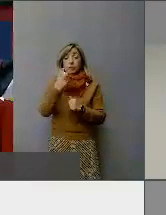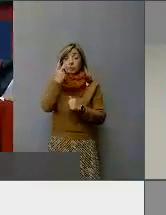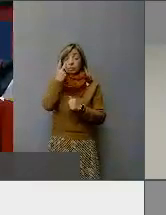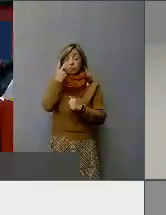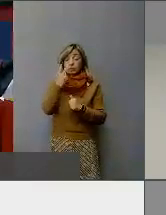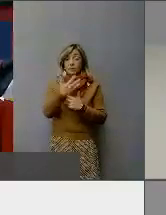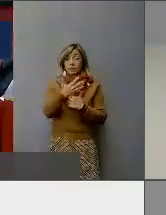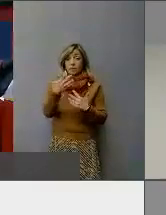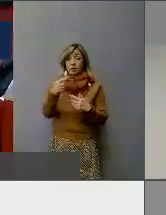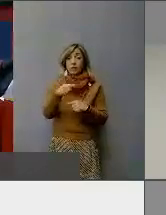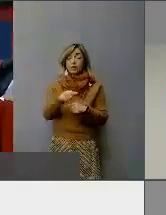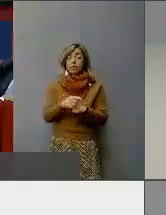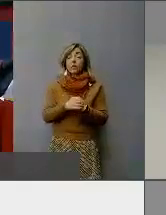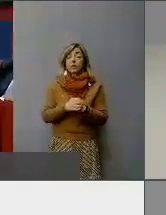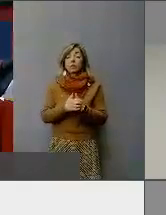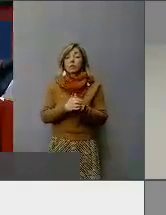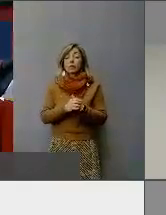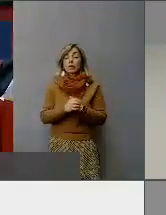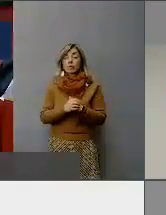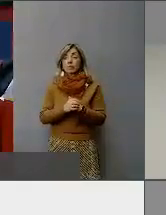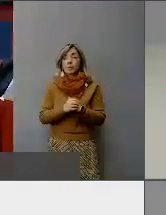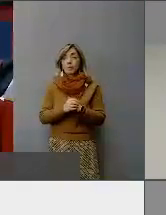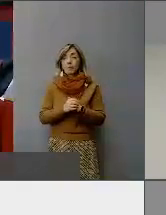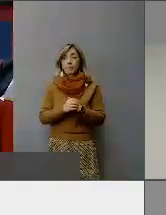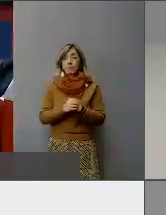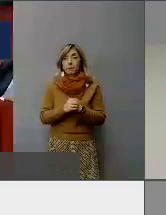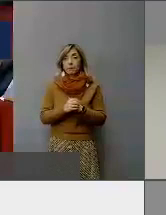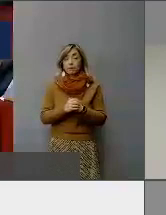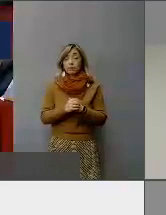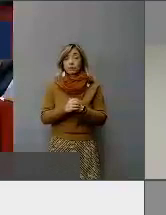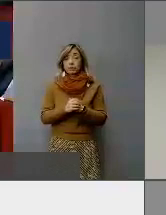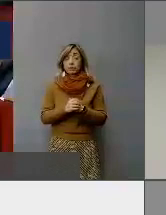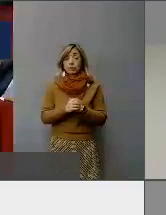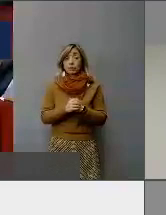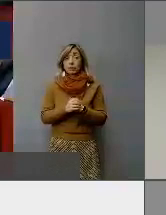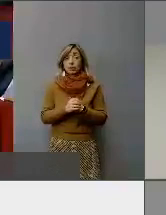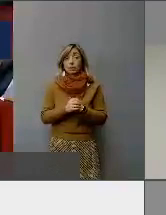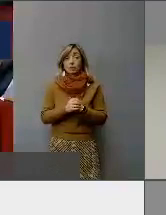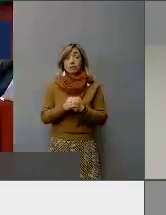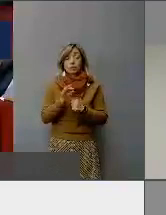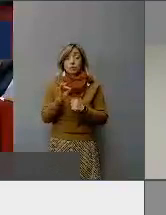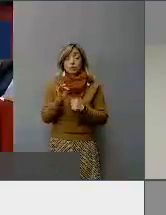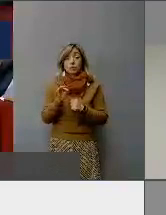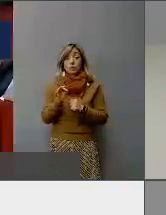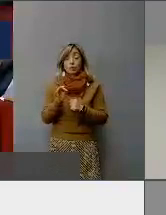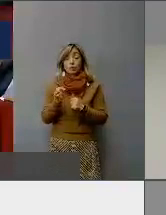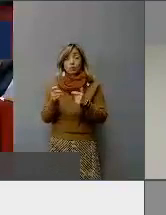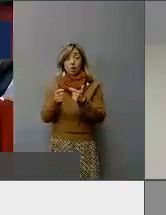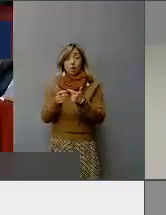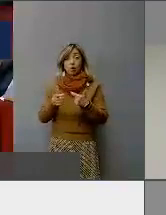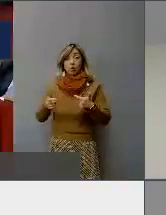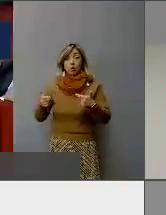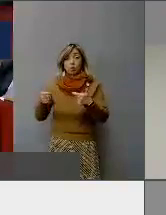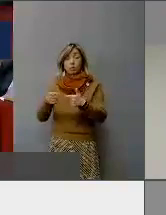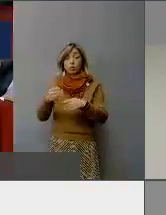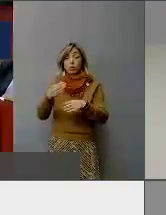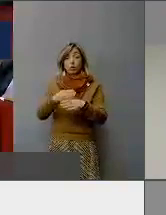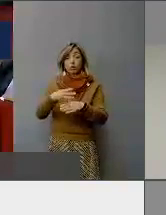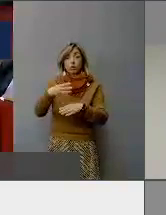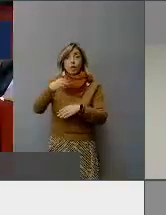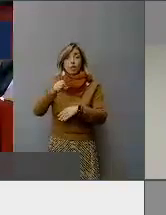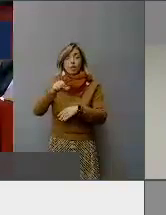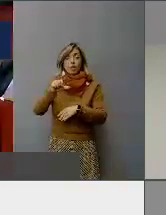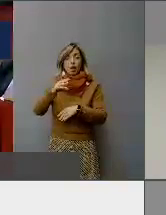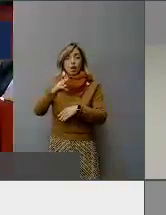comune e come ha detto giustamente in commissione e illustrando la proposta di costiere marcia il comune ha